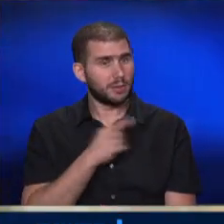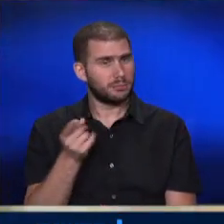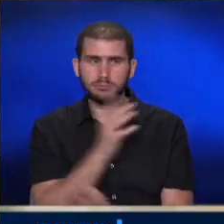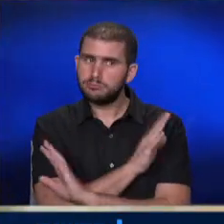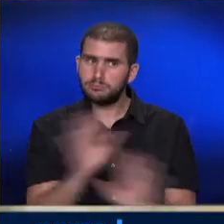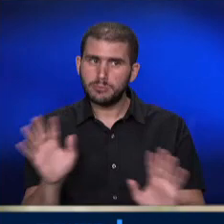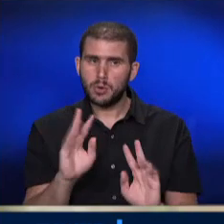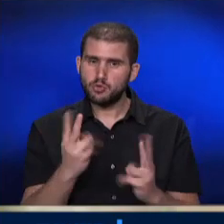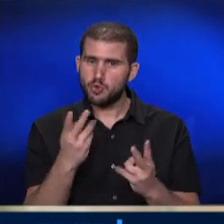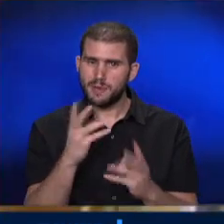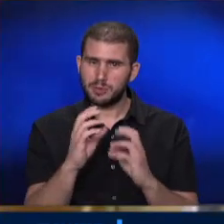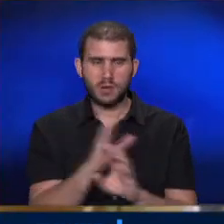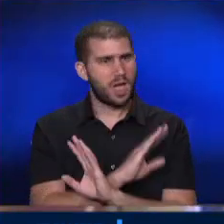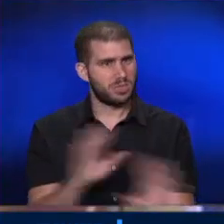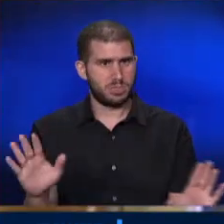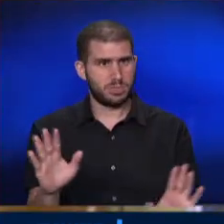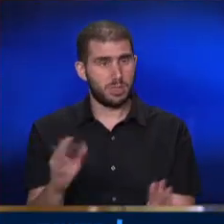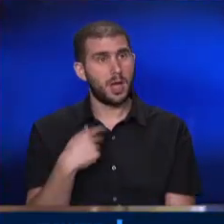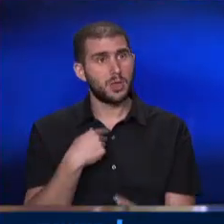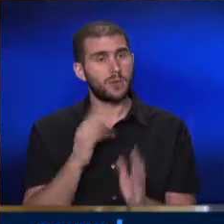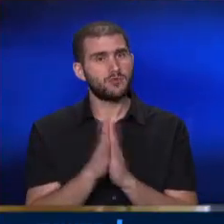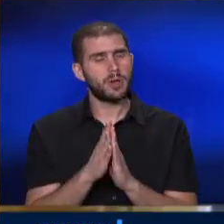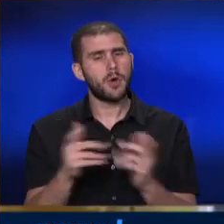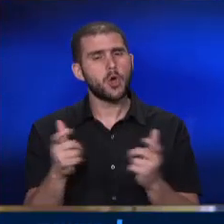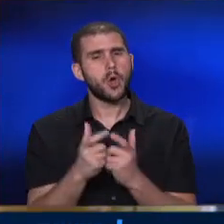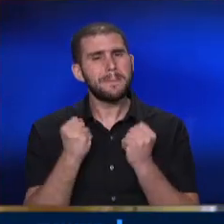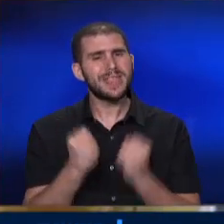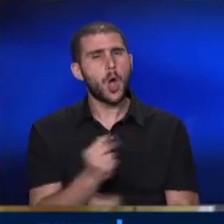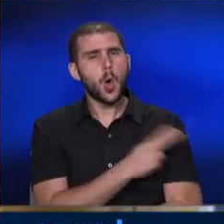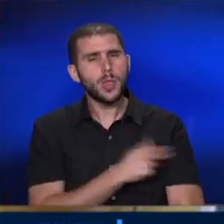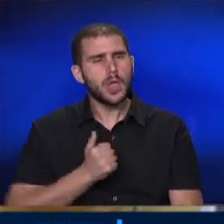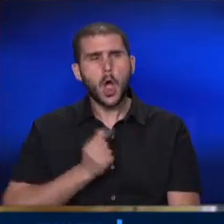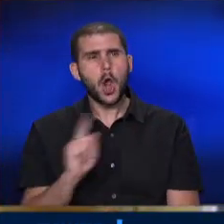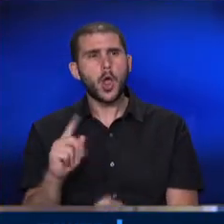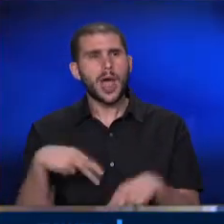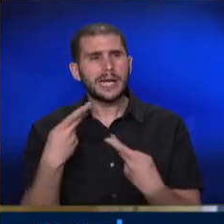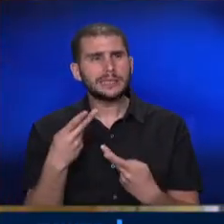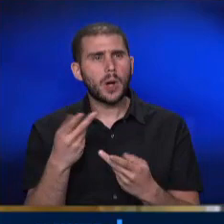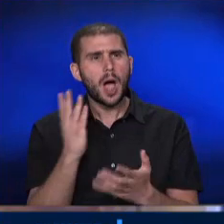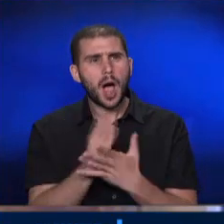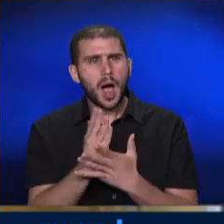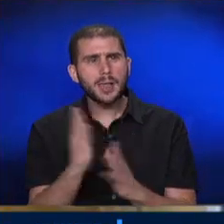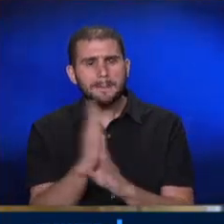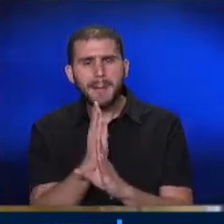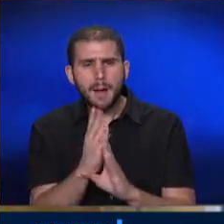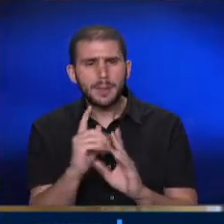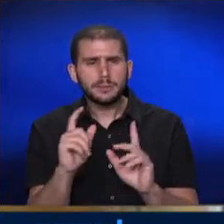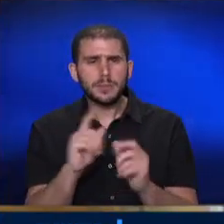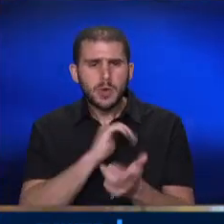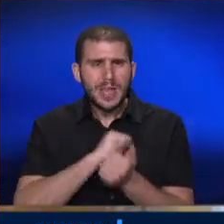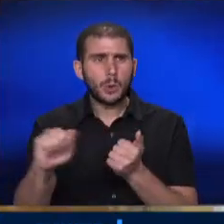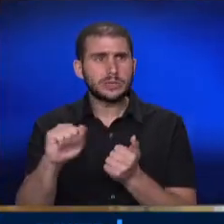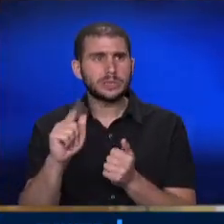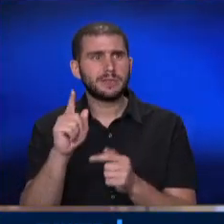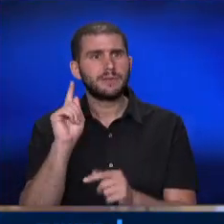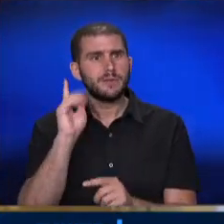דבר כזה יותר לנסוע בכביש הזה. אנחנו קוראים לכוחות הביטחון לא לחזור לבסיסם עד שהמחבלים האלה יחוסלו ושולחם